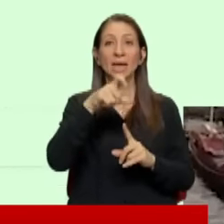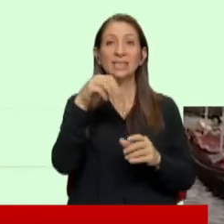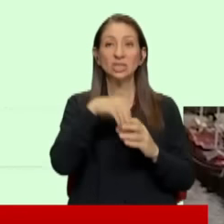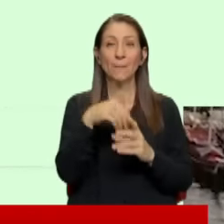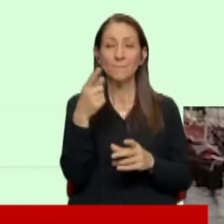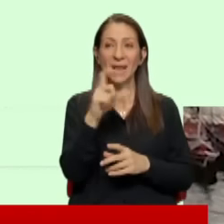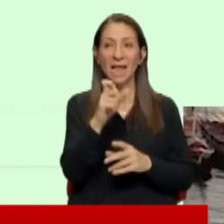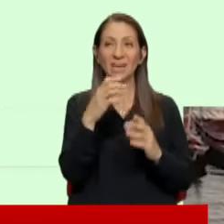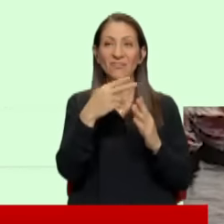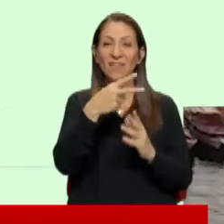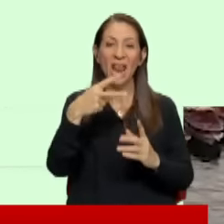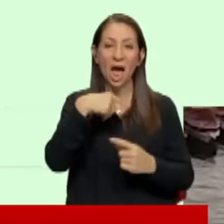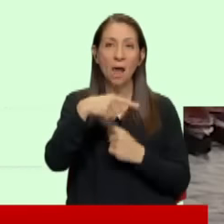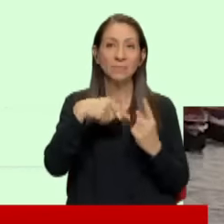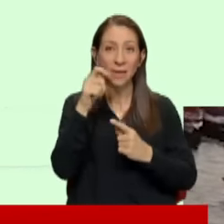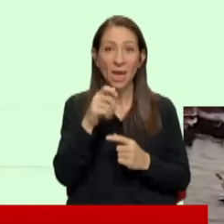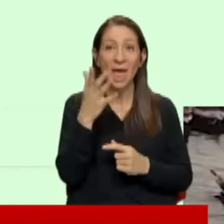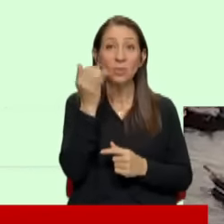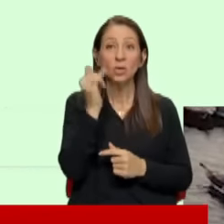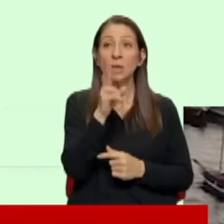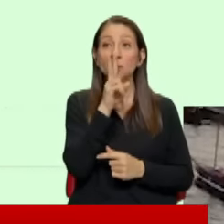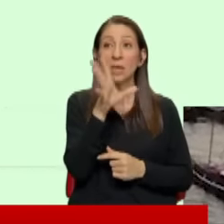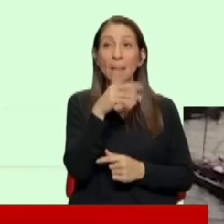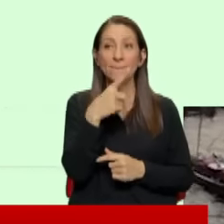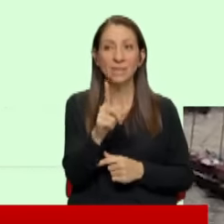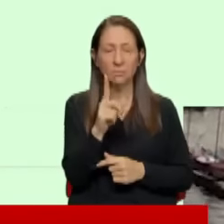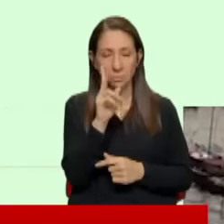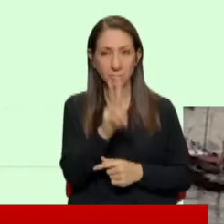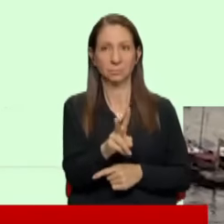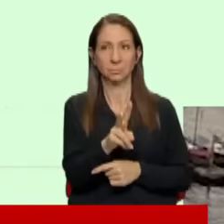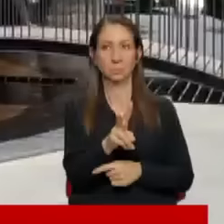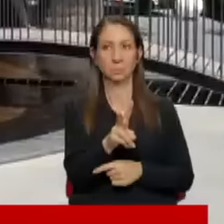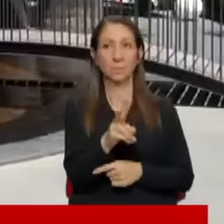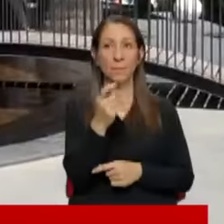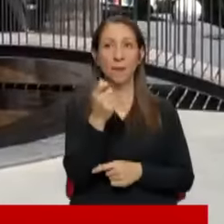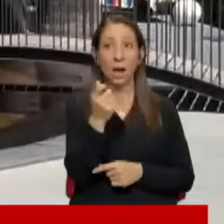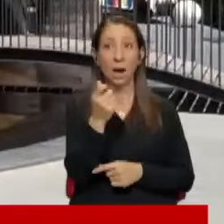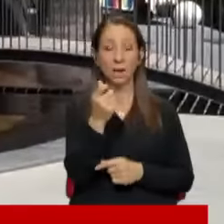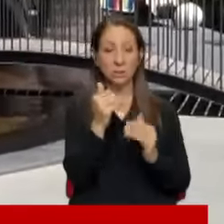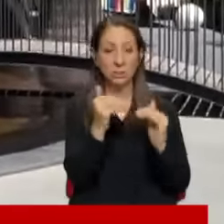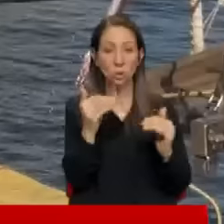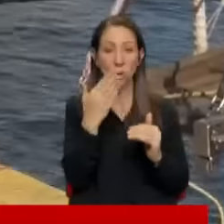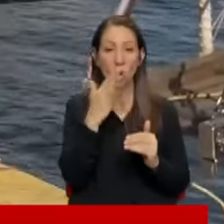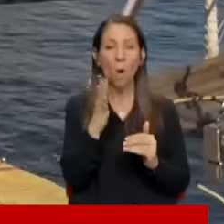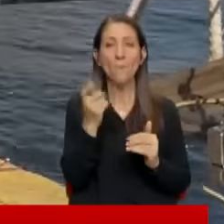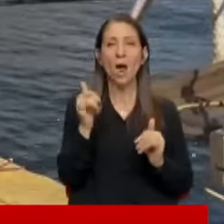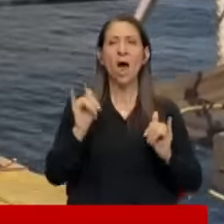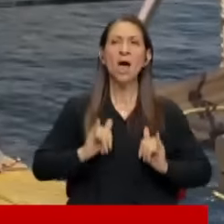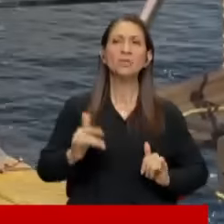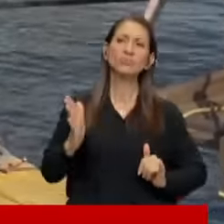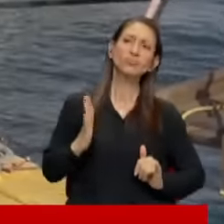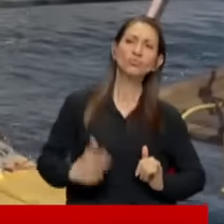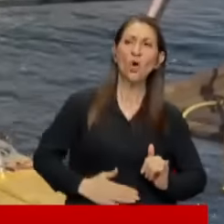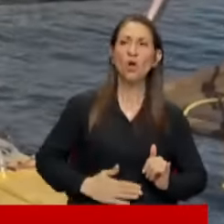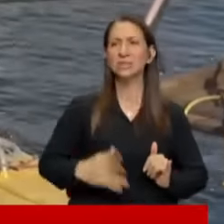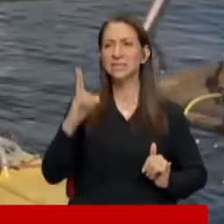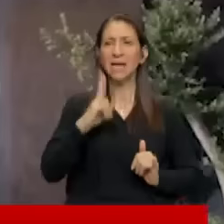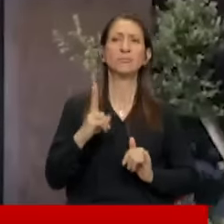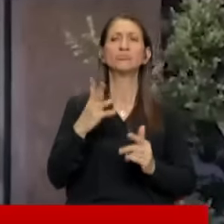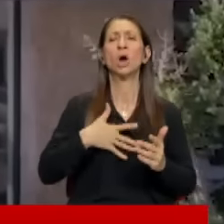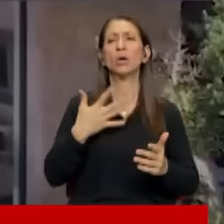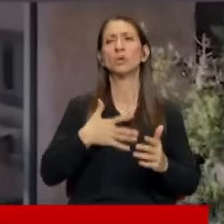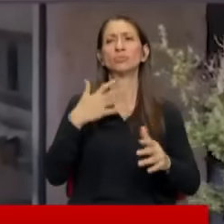bir aylık villa araması yapanlar en az 250 bin lirayla karşılaşıyor. Parasının sınırı olmayanlar içinse ilanlarda da sınır